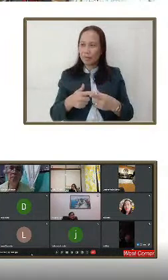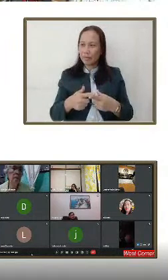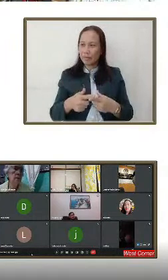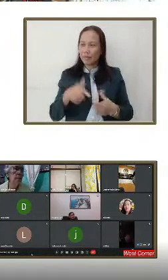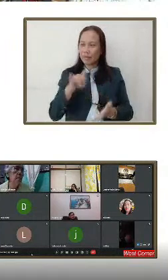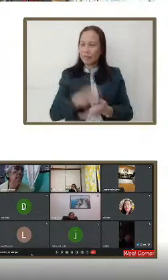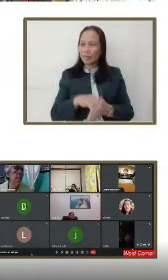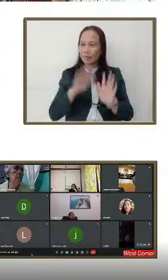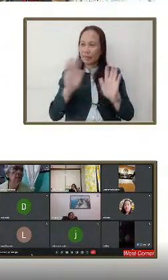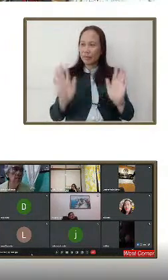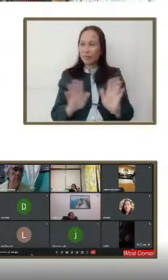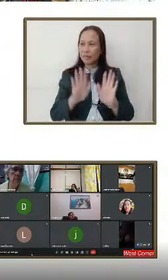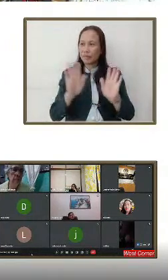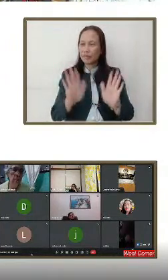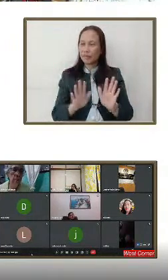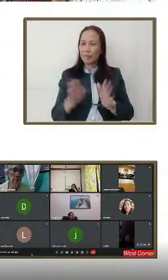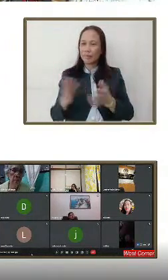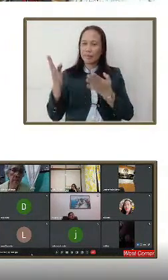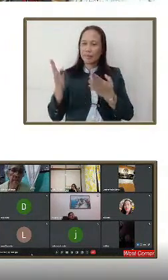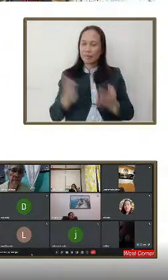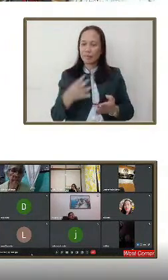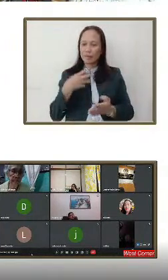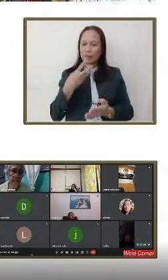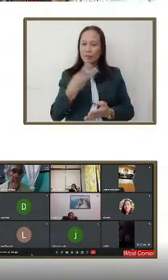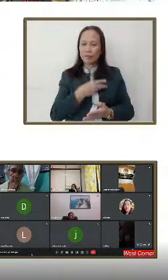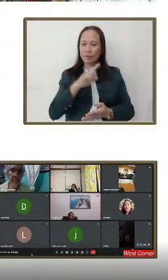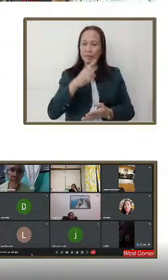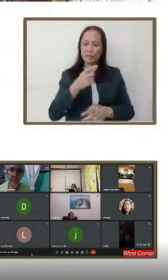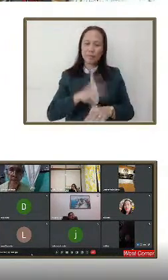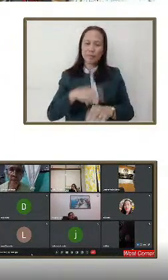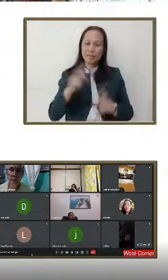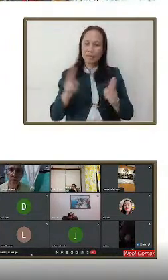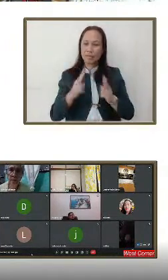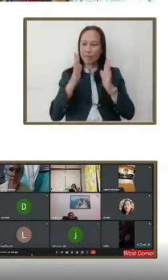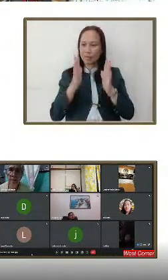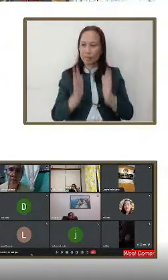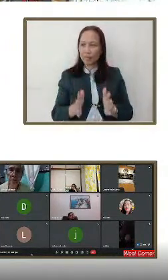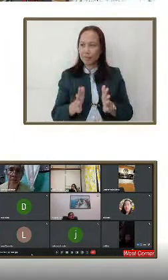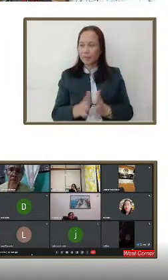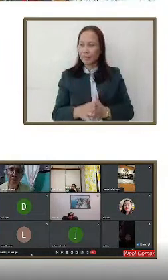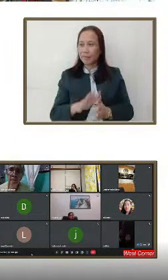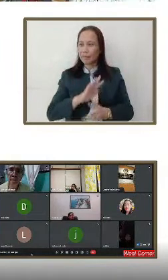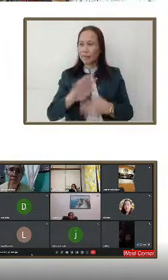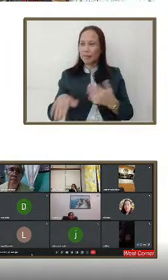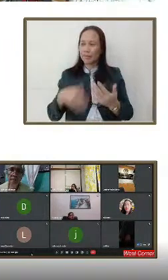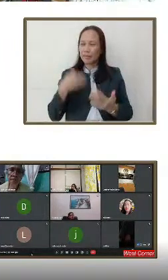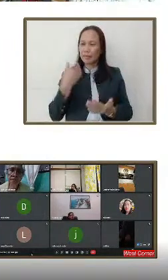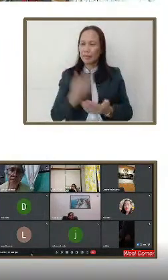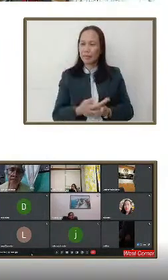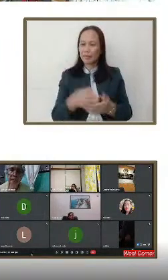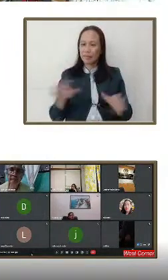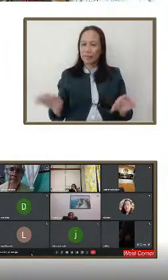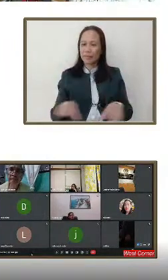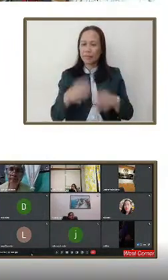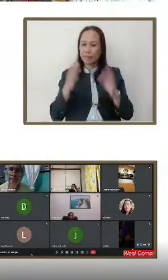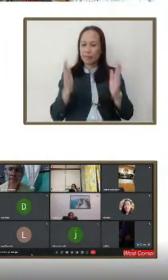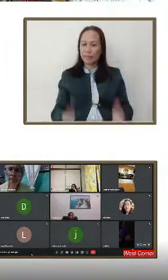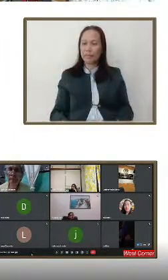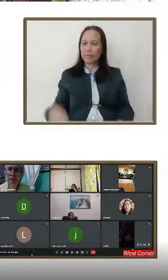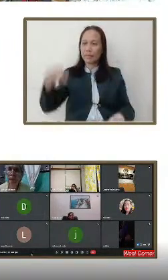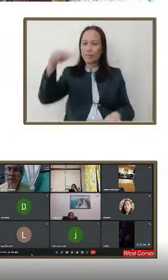ay makapagdala tayo ng first-time visitors. Okay? Lahat nga ng mga full-time, would you please stand?